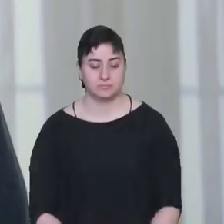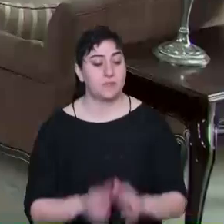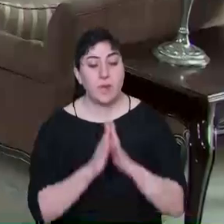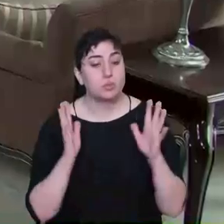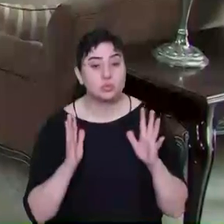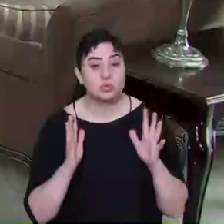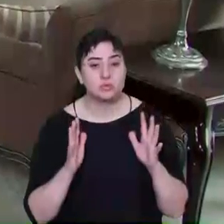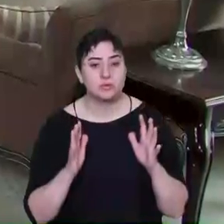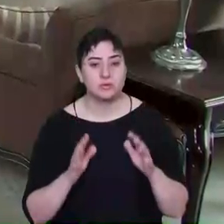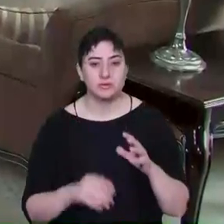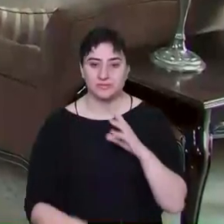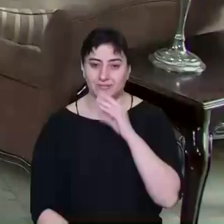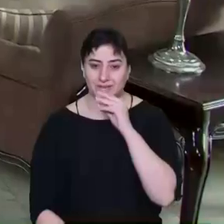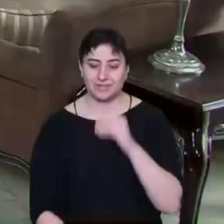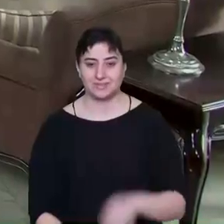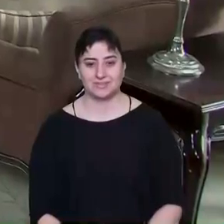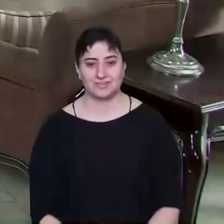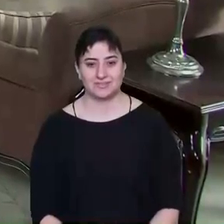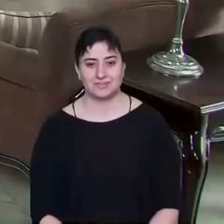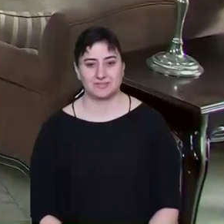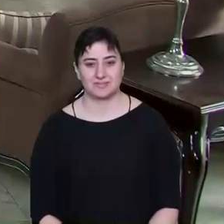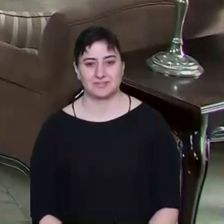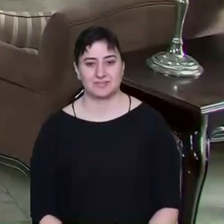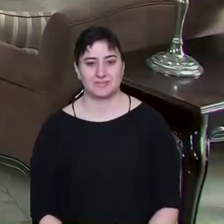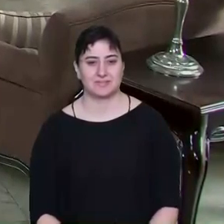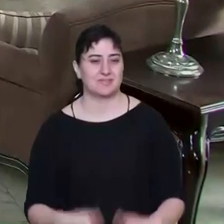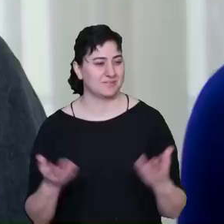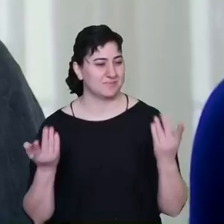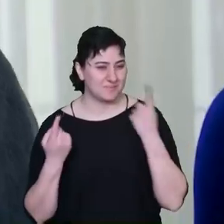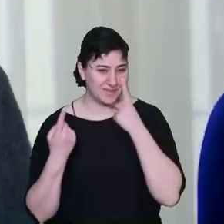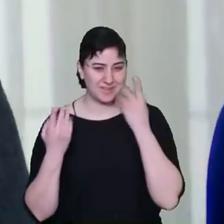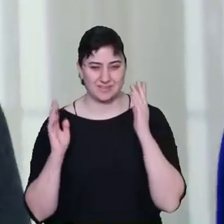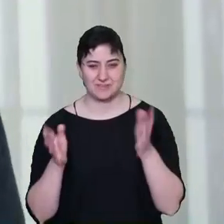Embeyuk! Neden? Aynı anda ayaklandılar. Oraya